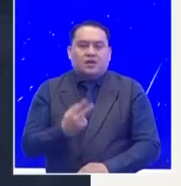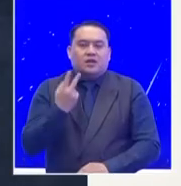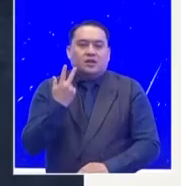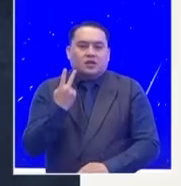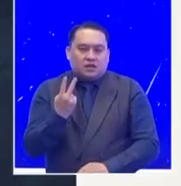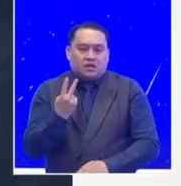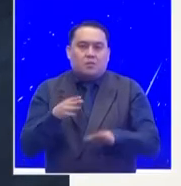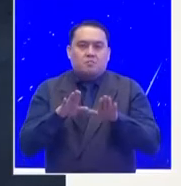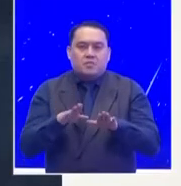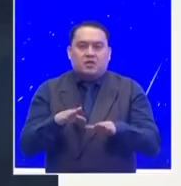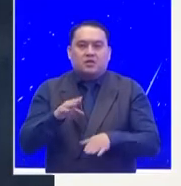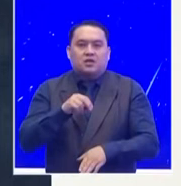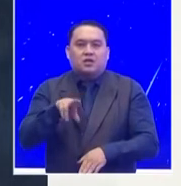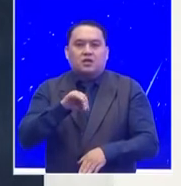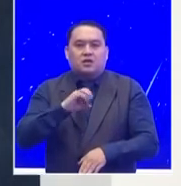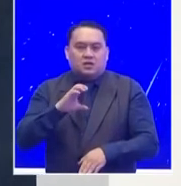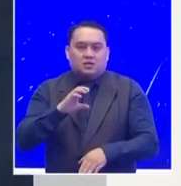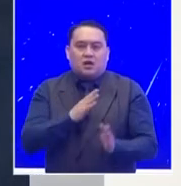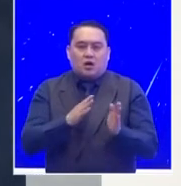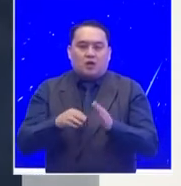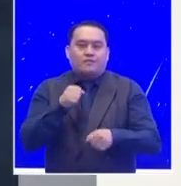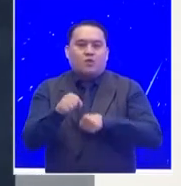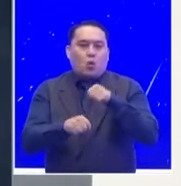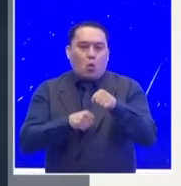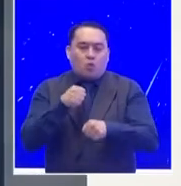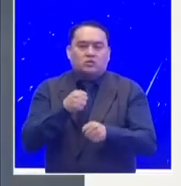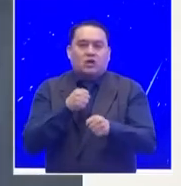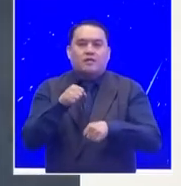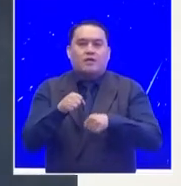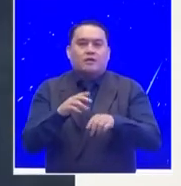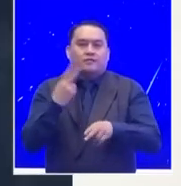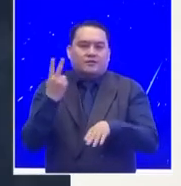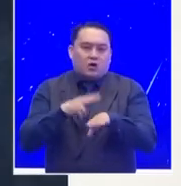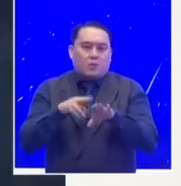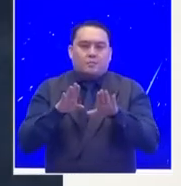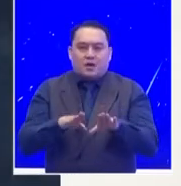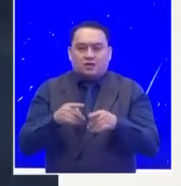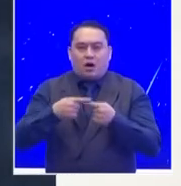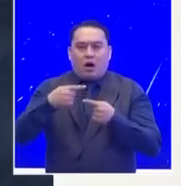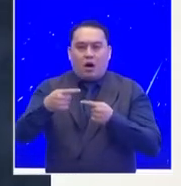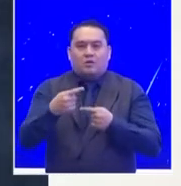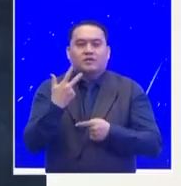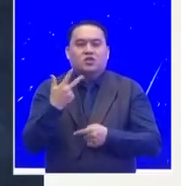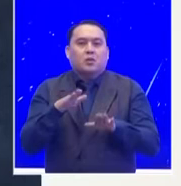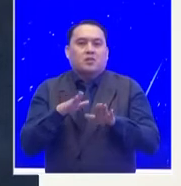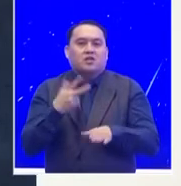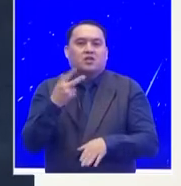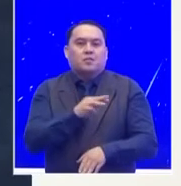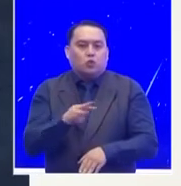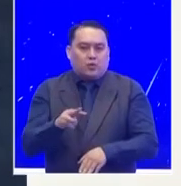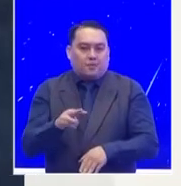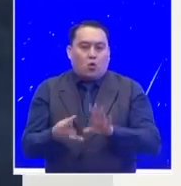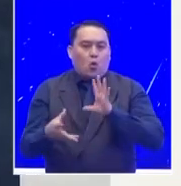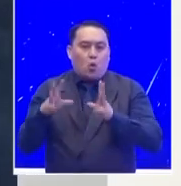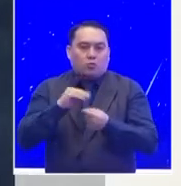призером чемпионата Азии стал Денис Сергеенко. В дисциплине кросс-кантри Олимпик спортсмен финишировал вторым. Отрыв от бронзового призера составил 3 минуты, а